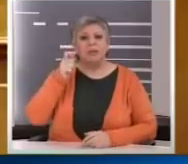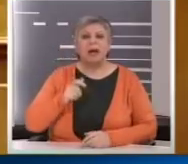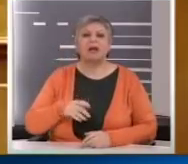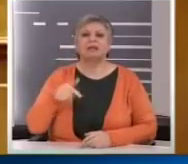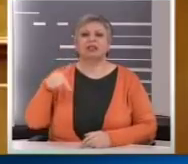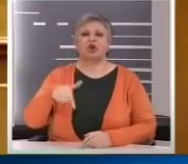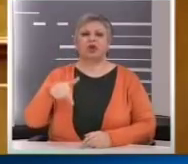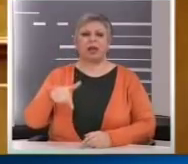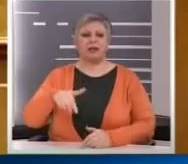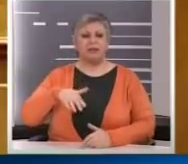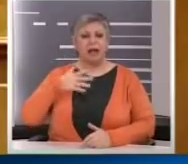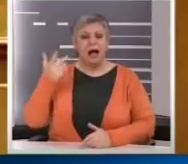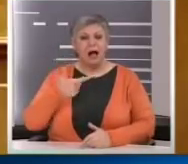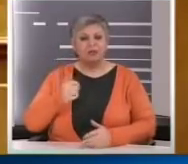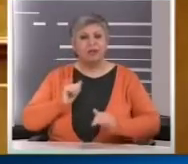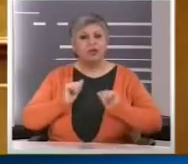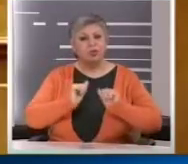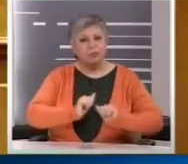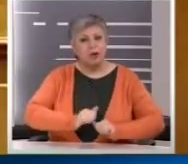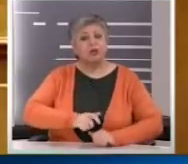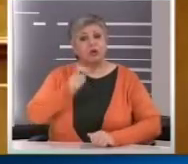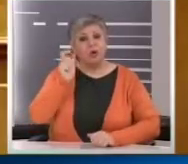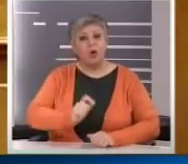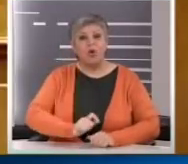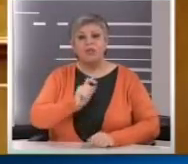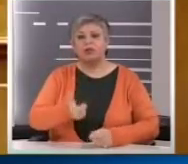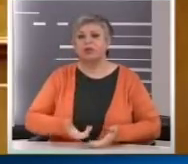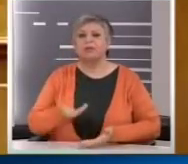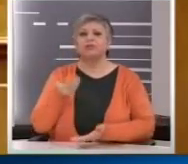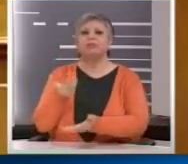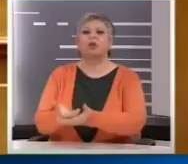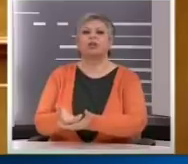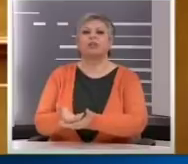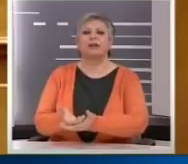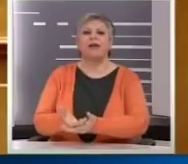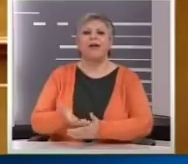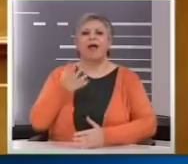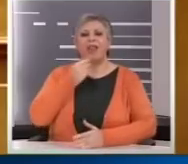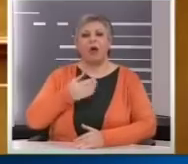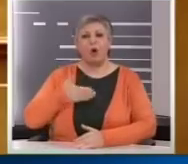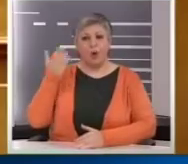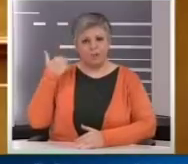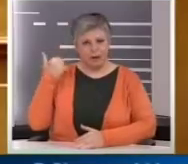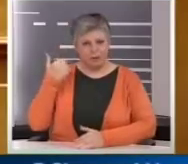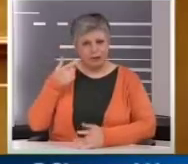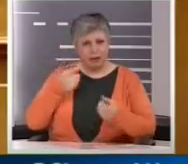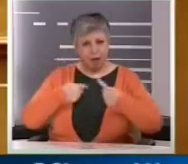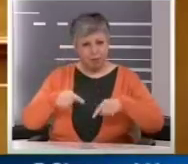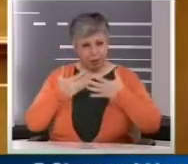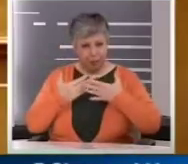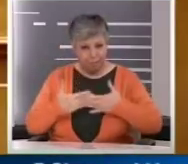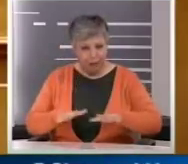πανικού να προκαλέσει αυτή την πρόταση για συμψηφισμό και αυτό φαίνεται από το ότι εδώ μέσα αυτή τη στιγμή από ό,τι